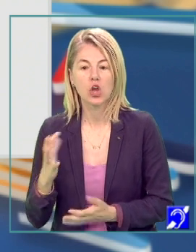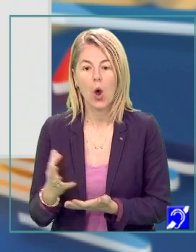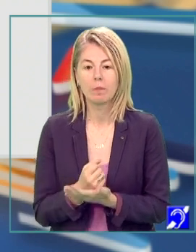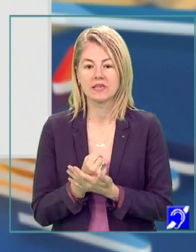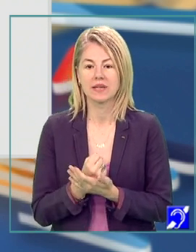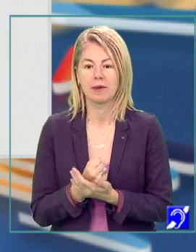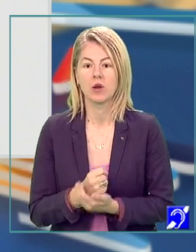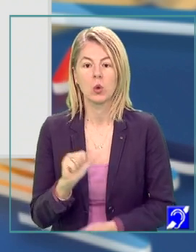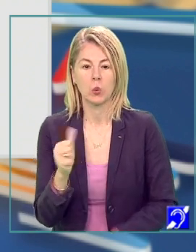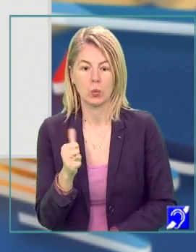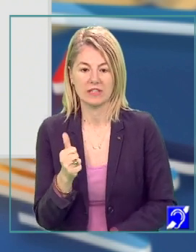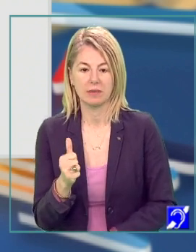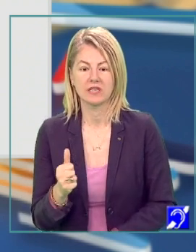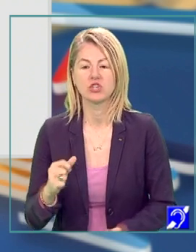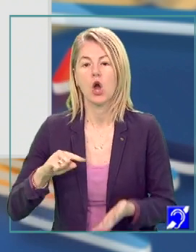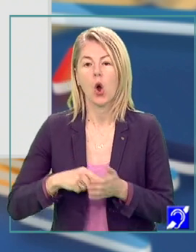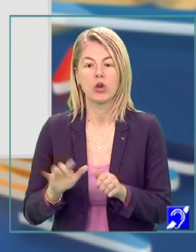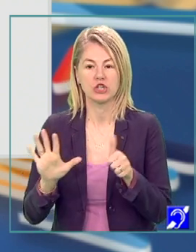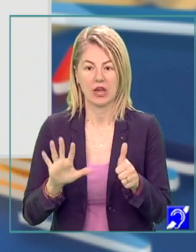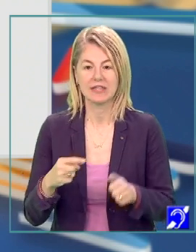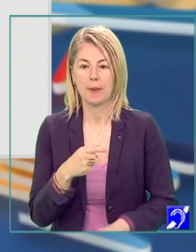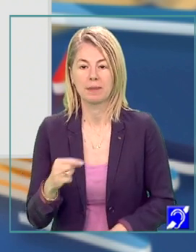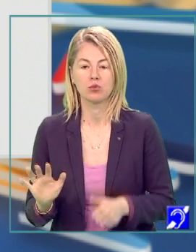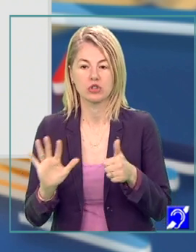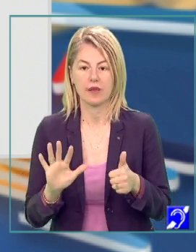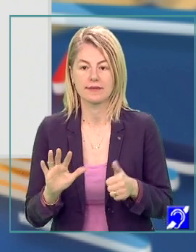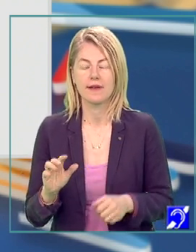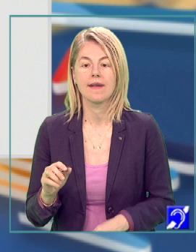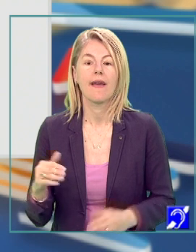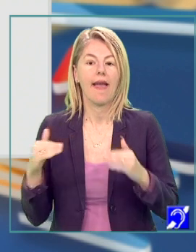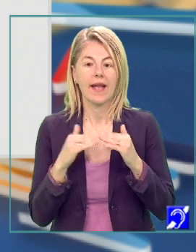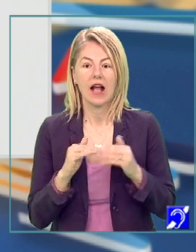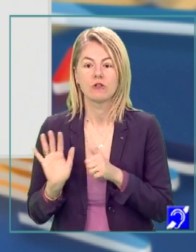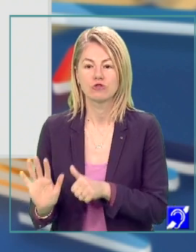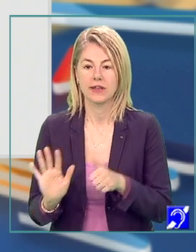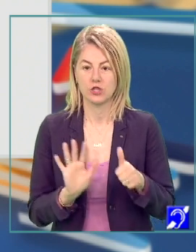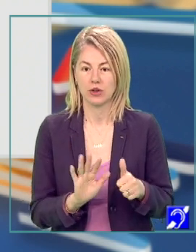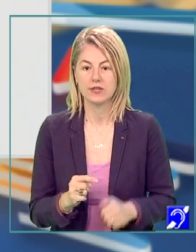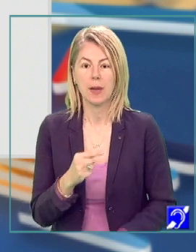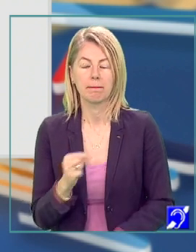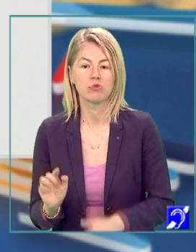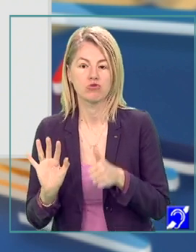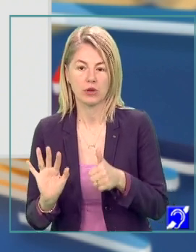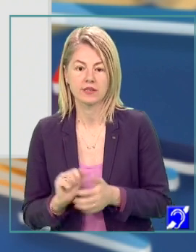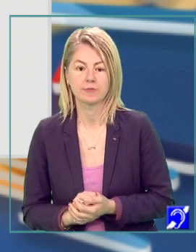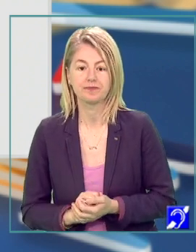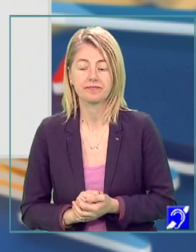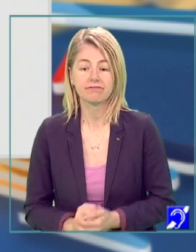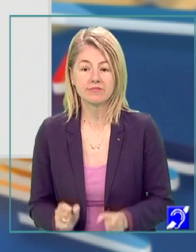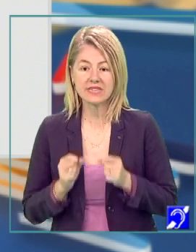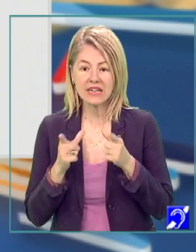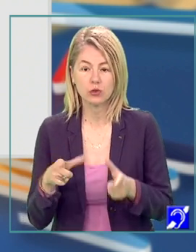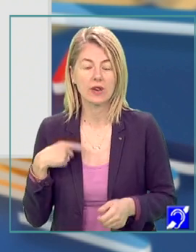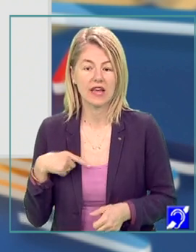obținem 11 ori 6 minus 6 egal 66 minus 6 și